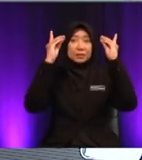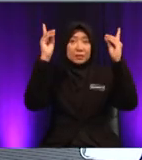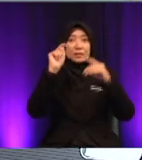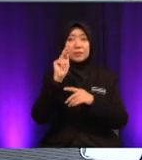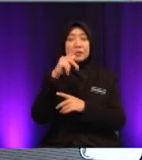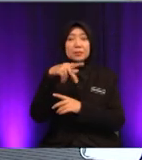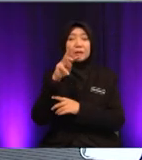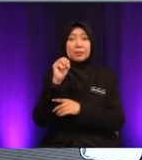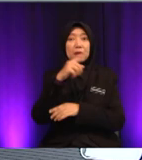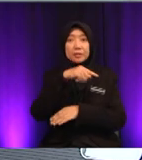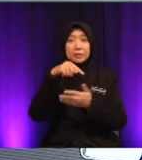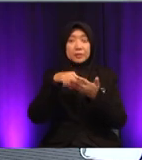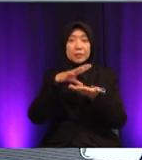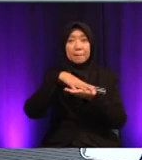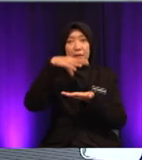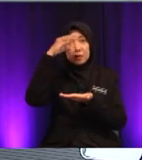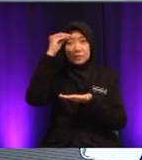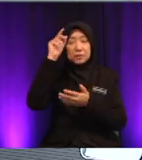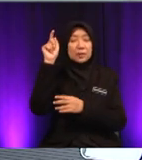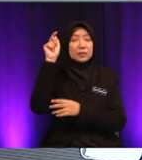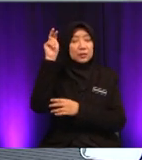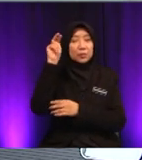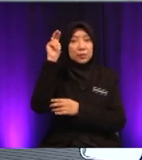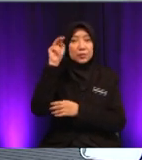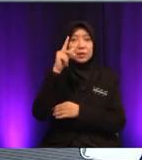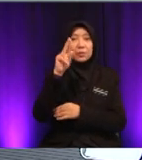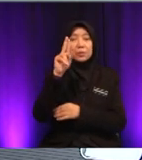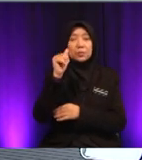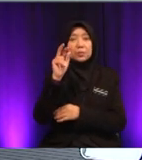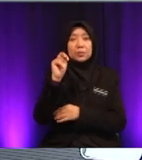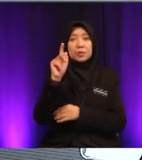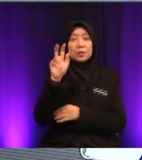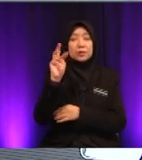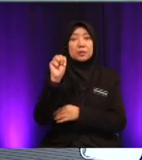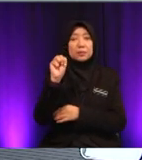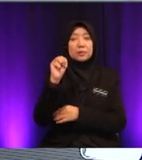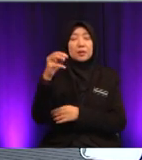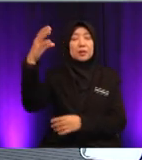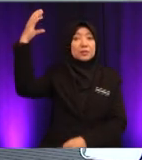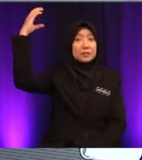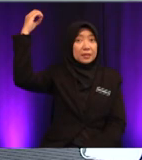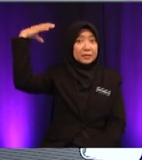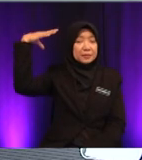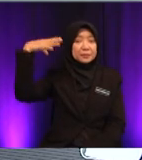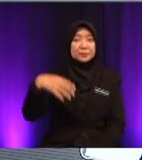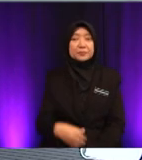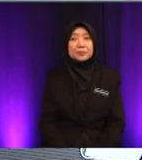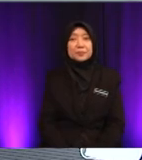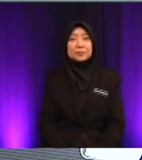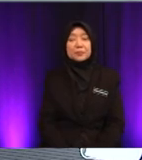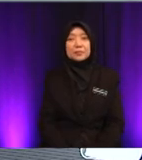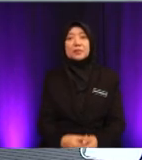pada hari ini kita belajar tentang teori Quantum cahaya cahaya datang dari mana adik-adik dari satu getaran